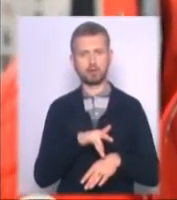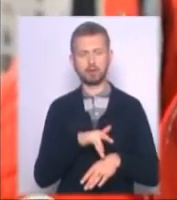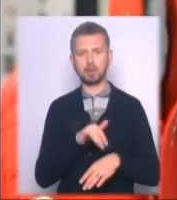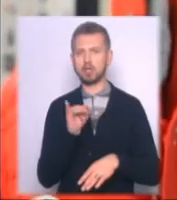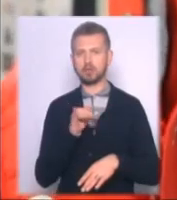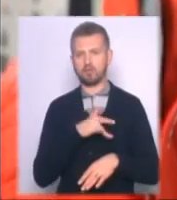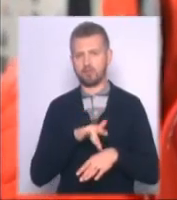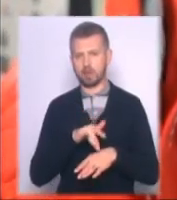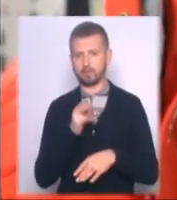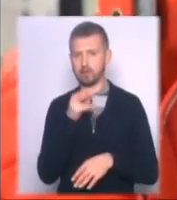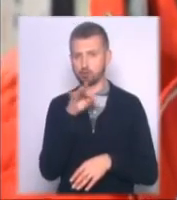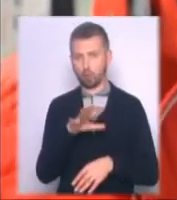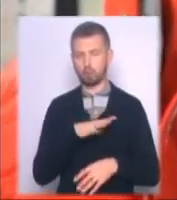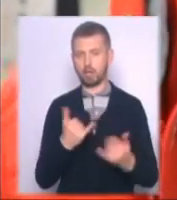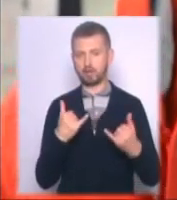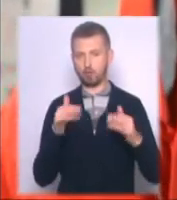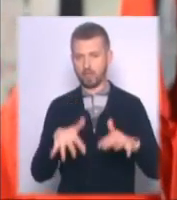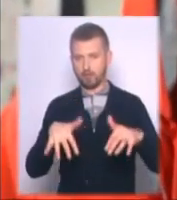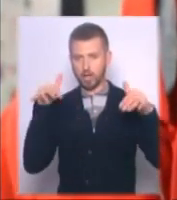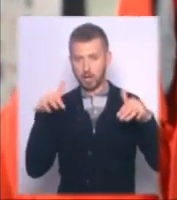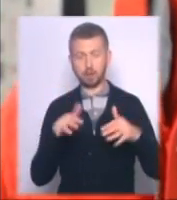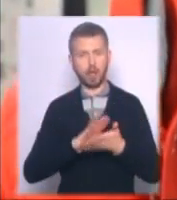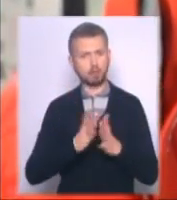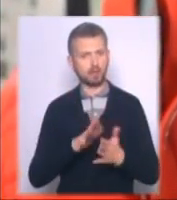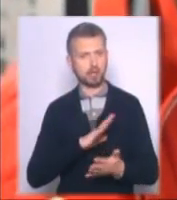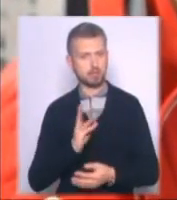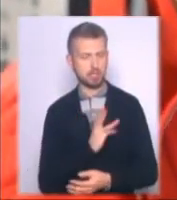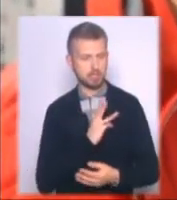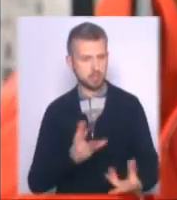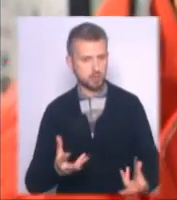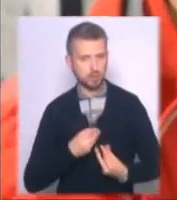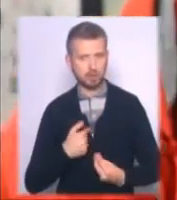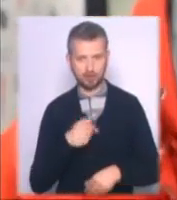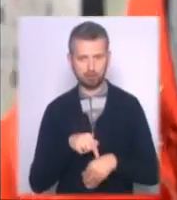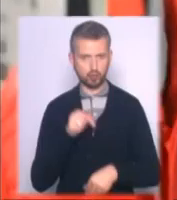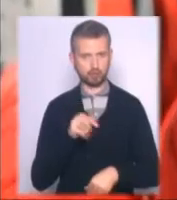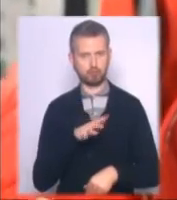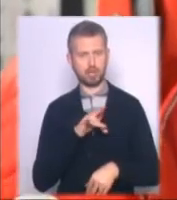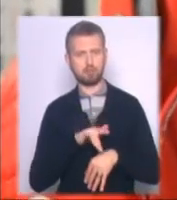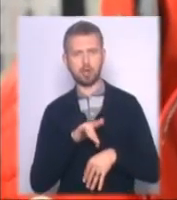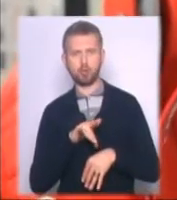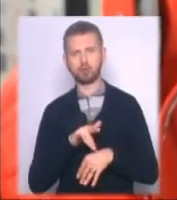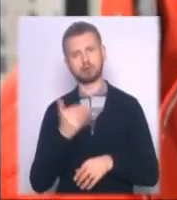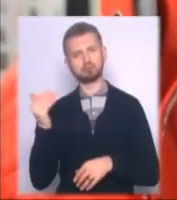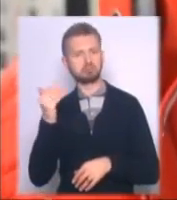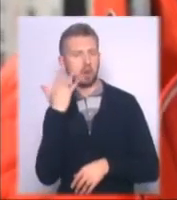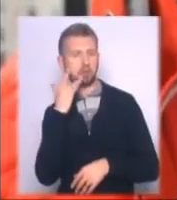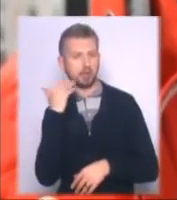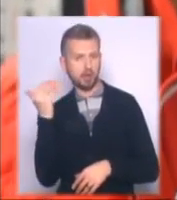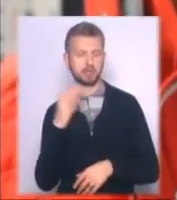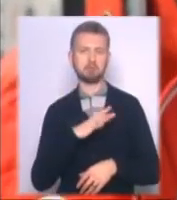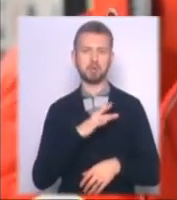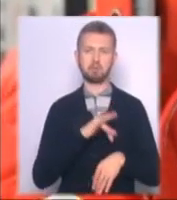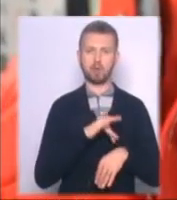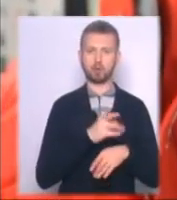было сегодня в арене. Атмосфера была зажигающей, я это чувствовал. Были поклонники Брайана Дженнингса, были поклонники